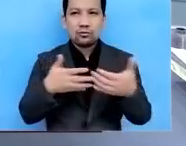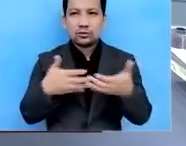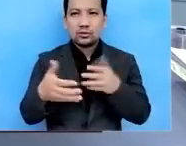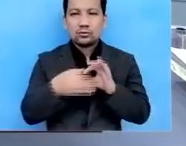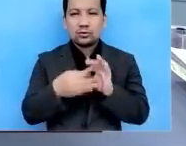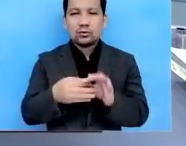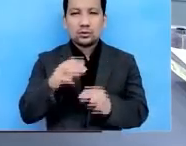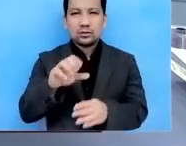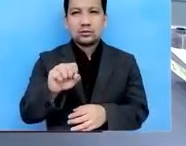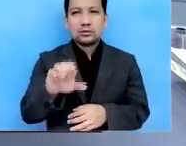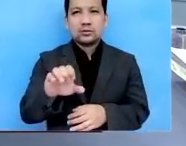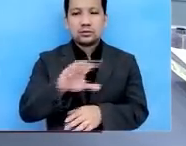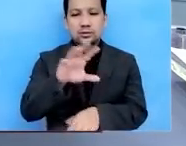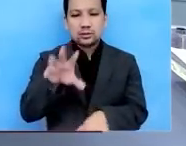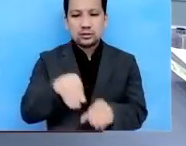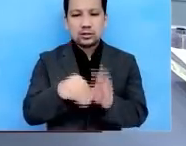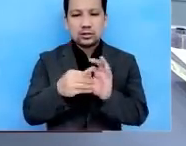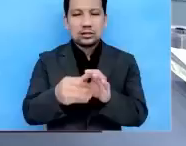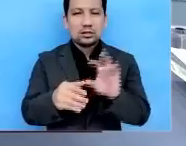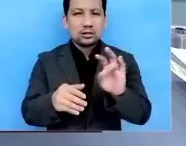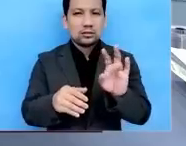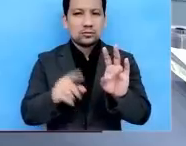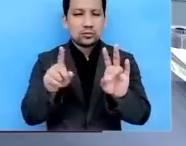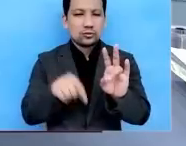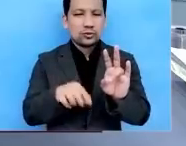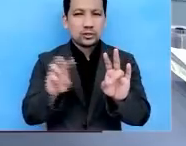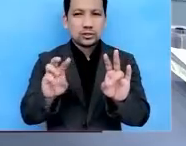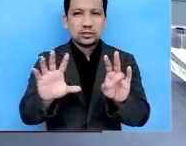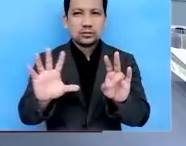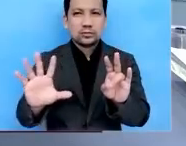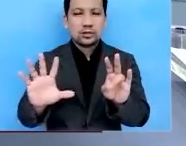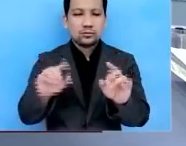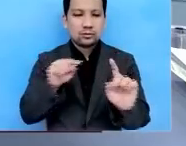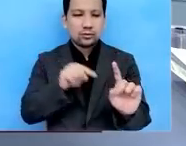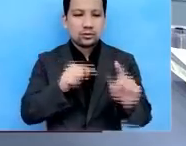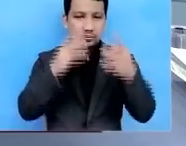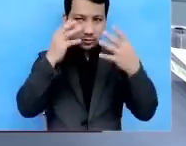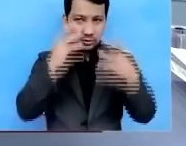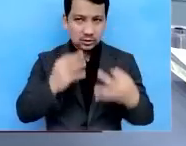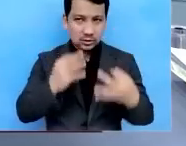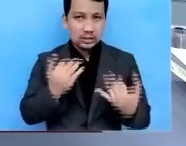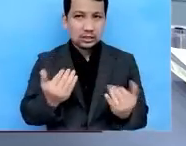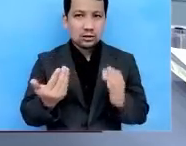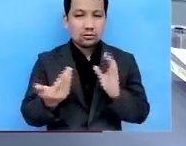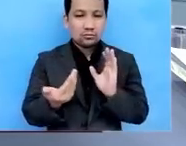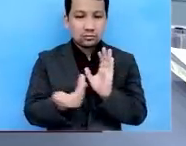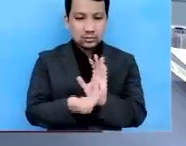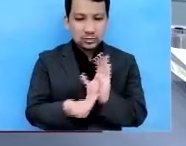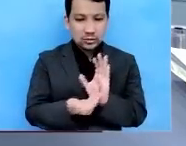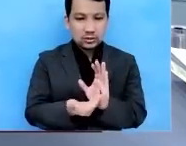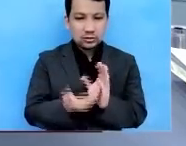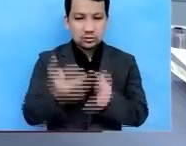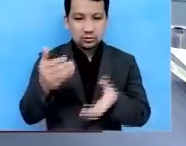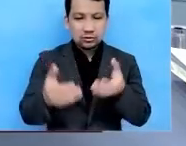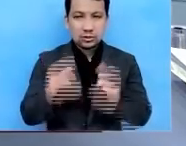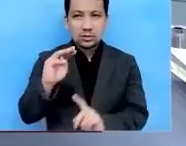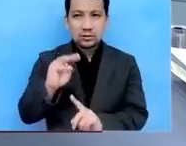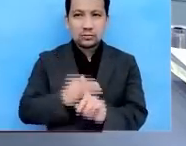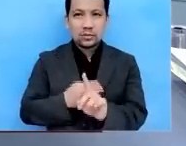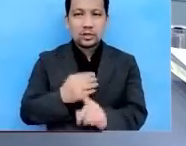kasong ito, ang Criminal Case 17-165 ang siyang pagdedesisyonan ngayon ng Korte sa Mayo